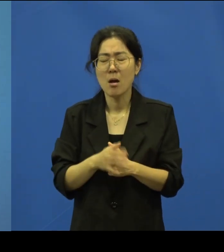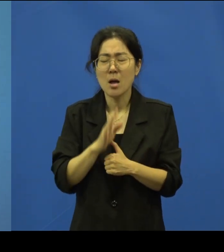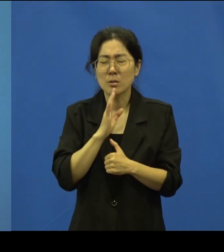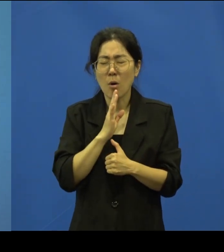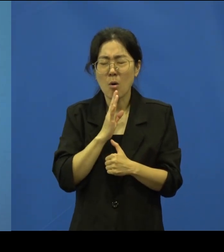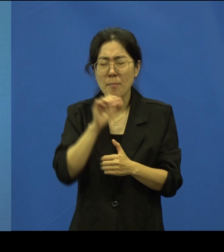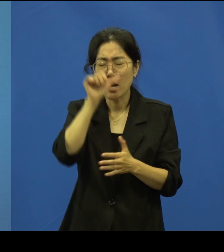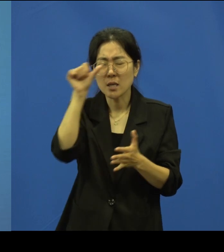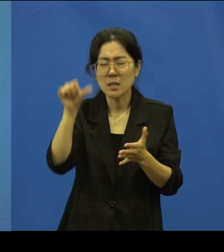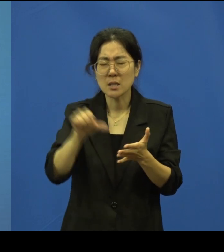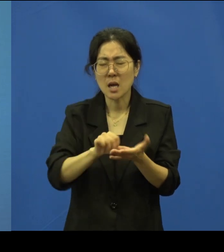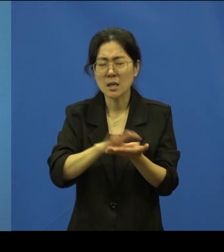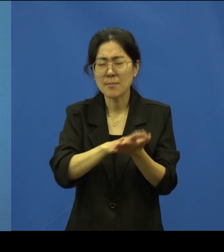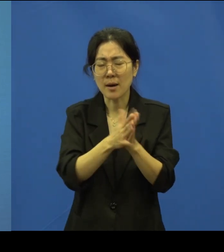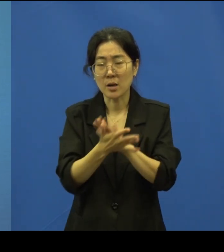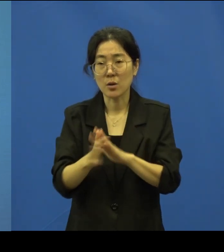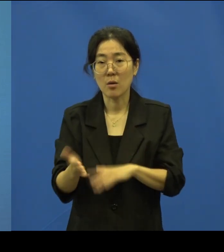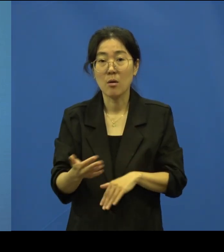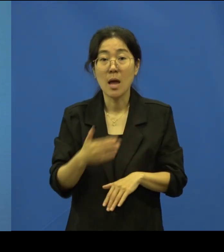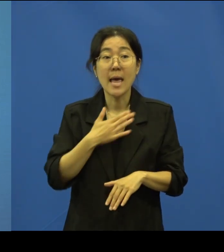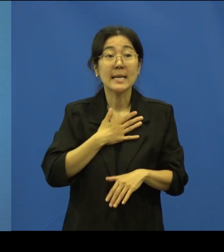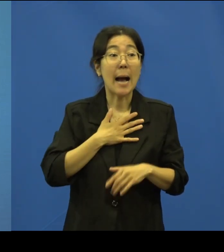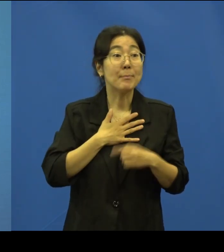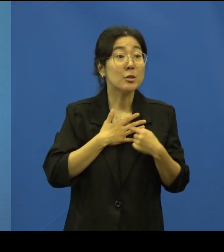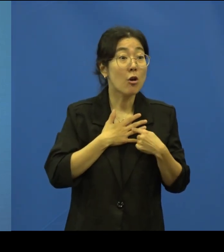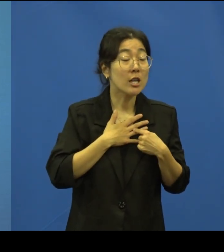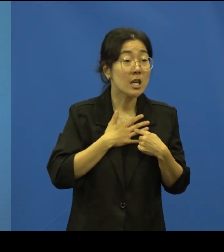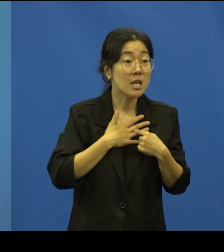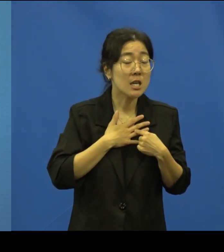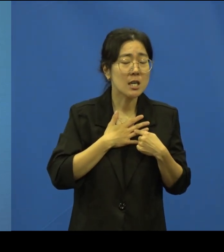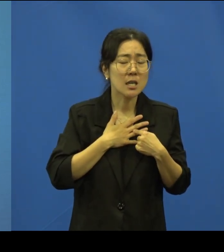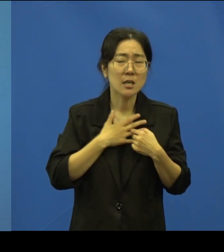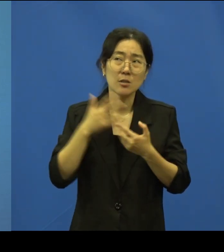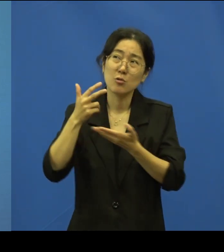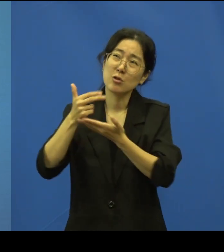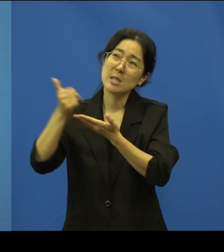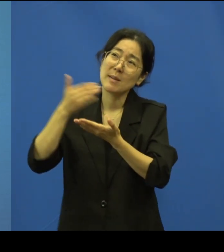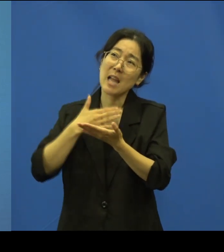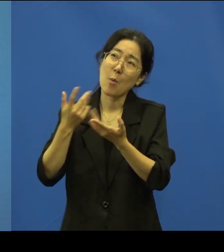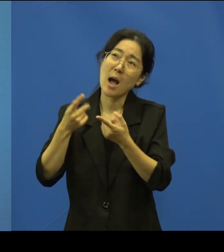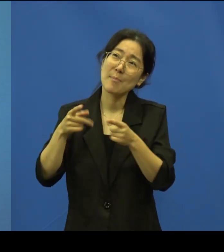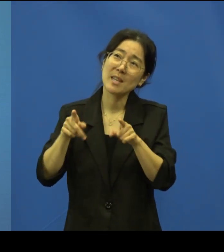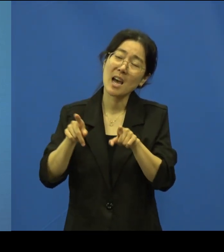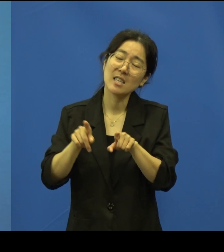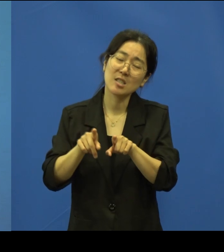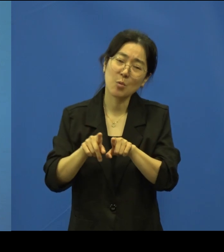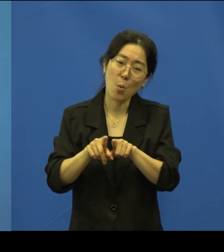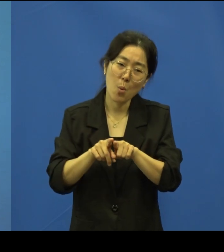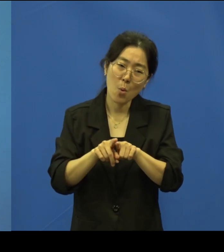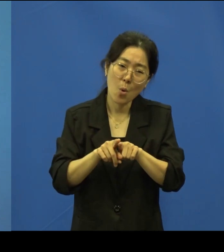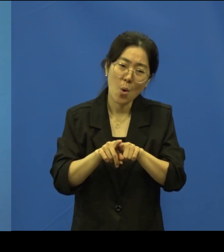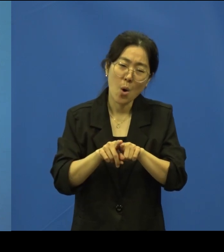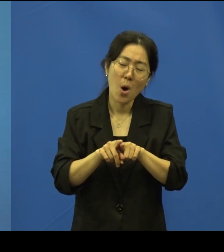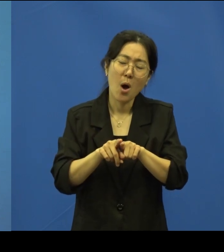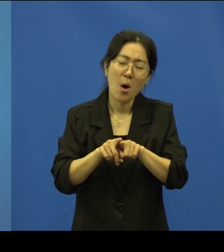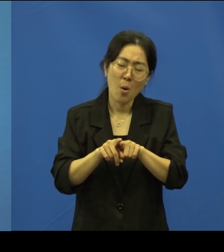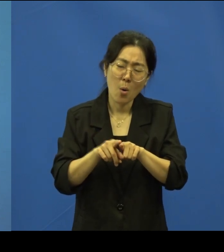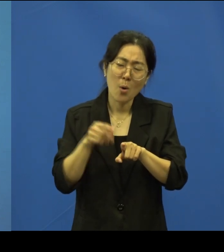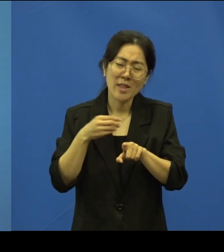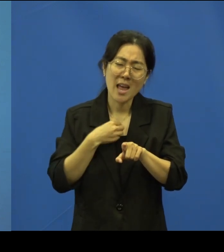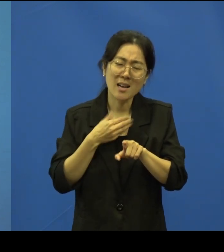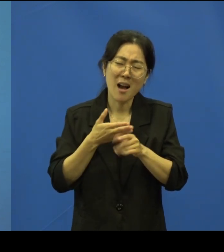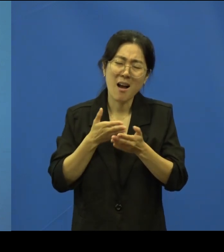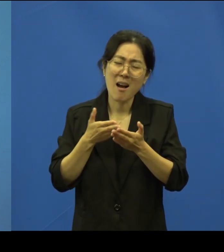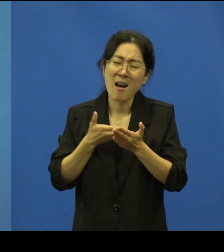놀라워요. 감정이 주님이 나와 함께 하시고 이 대화가 내 음성을 들으시는